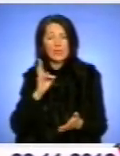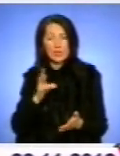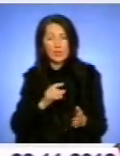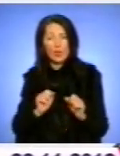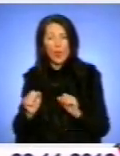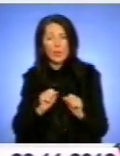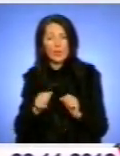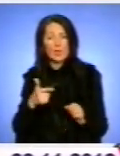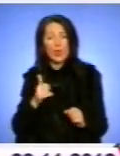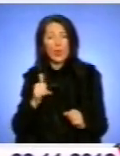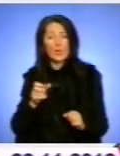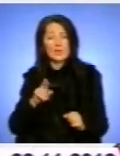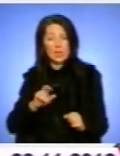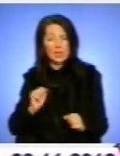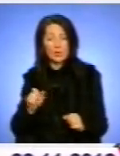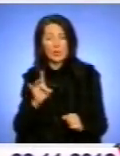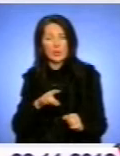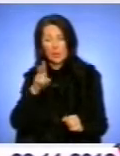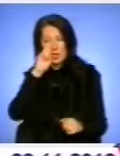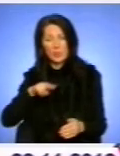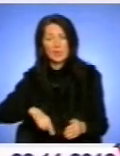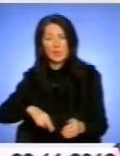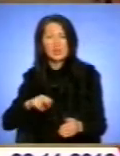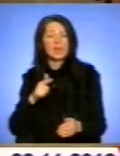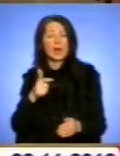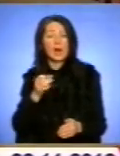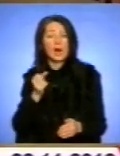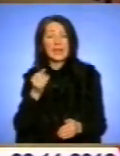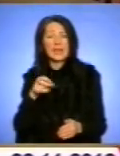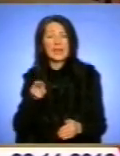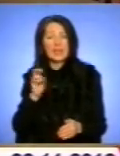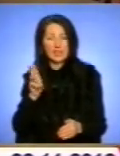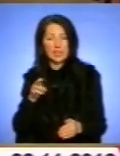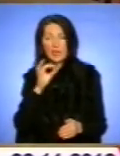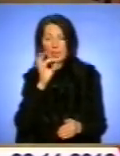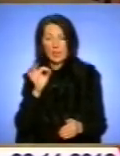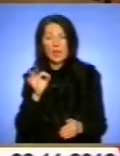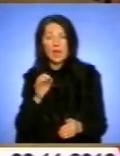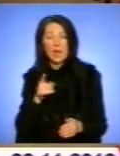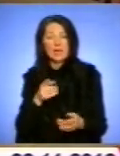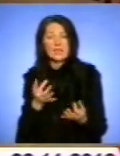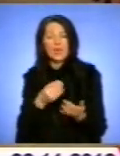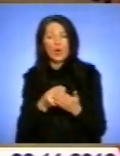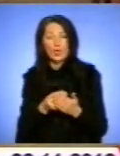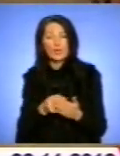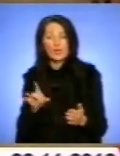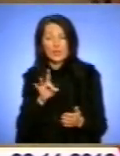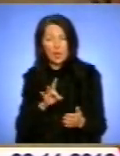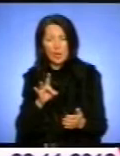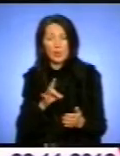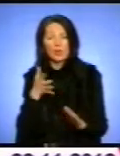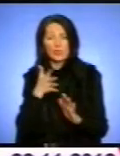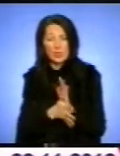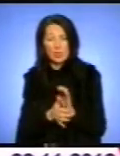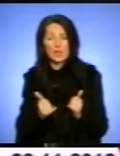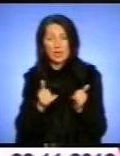управління Гусятинської райдержадміністрації Андрій Гайдеш. Він, зокрема, повідомив, скільки коштів з районної скарбниці витратили